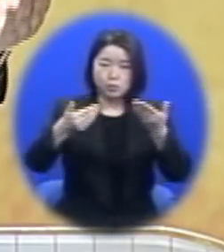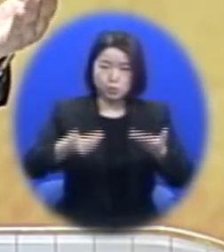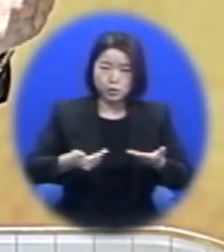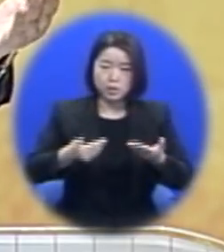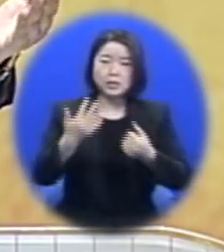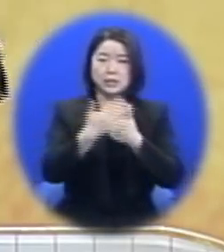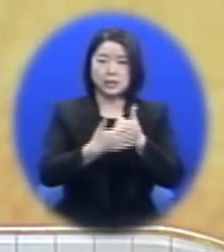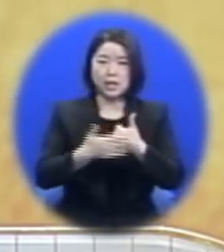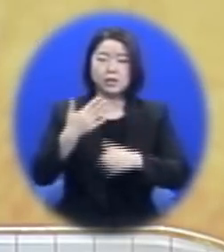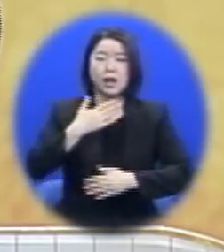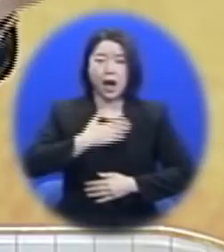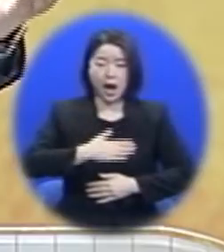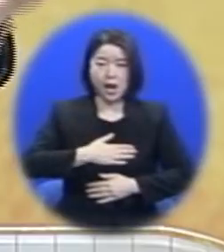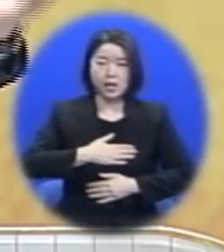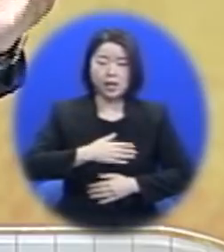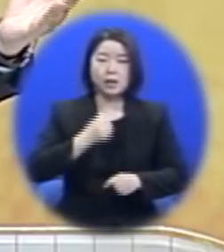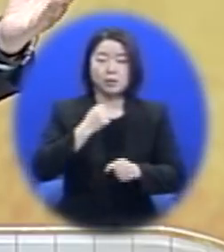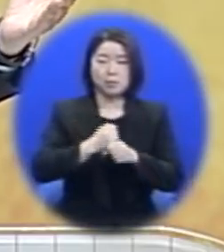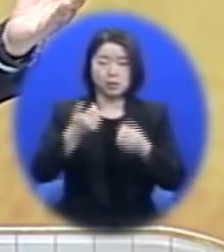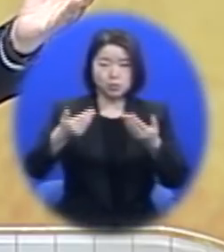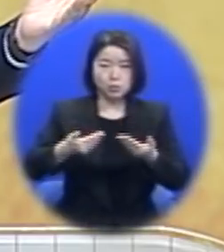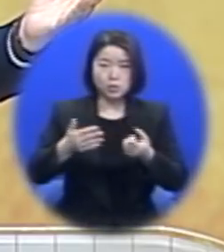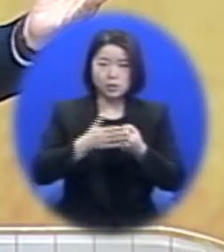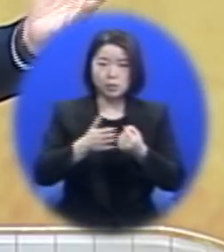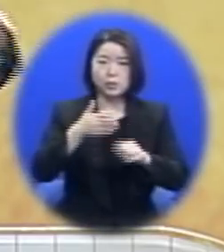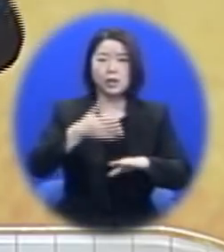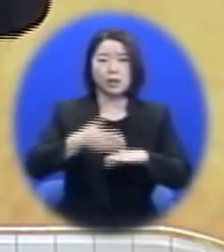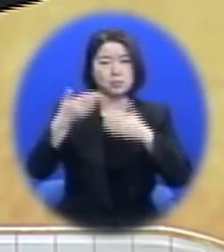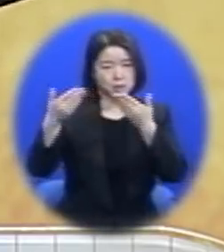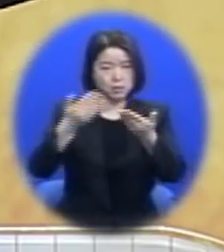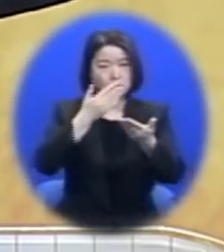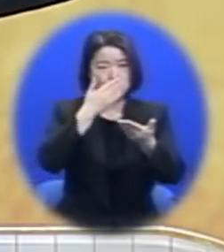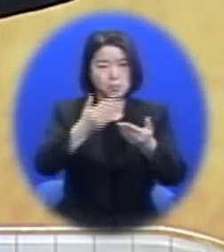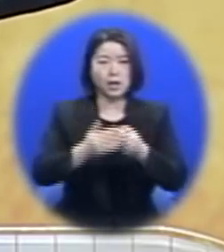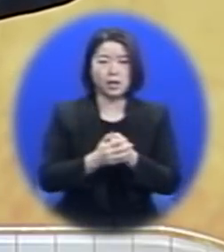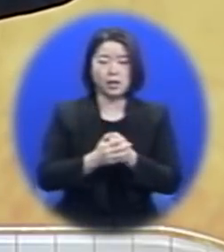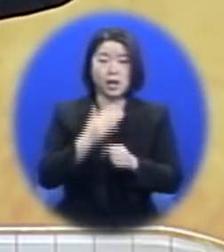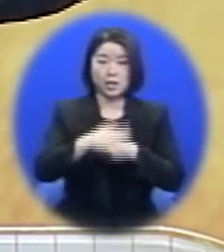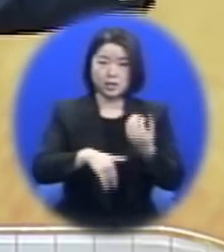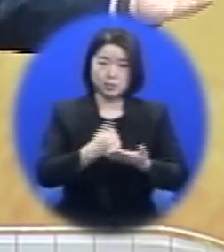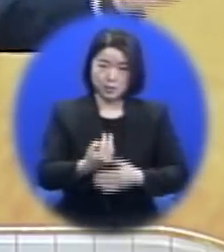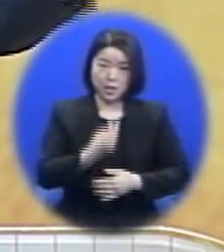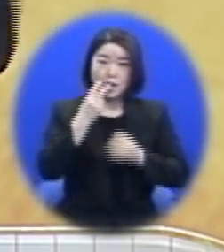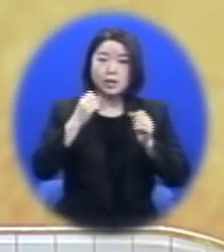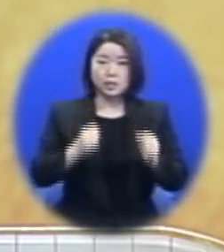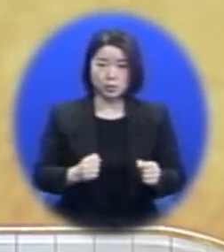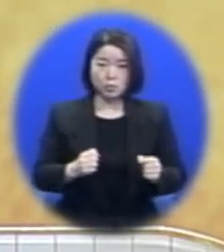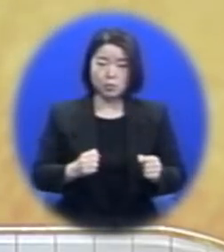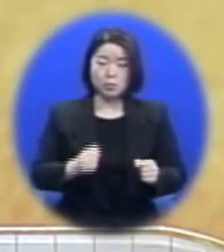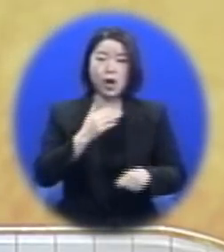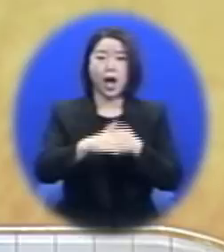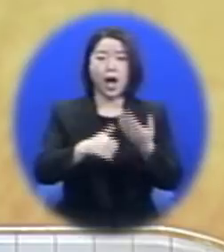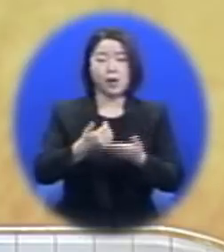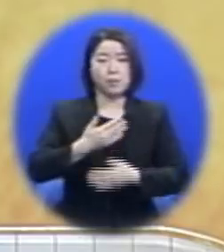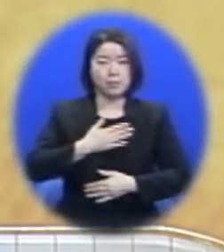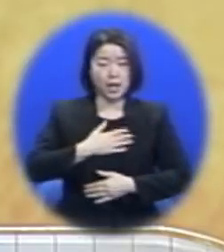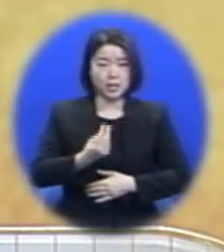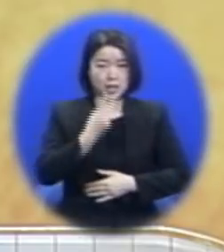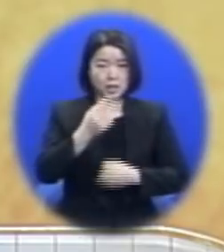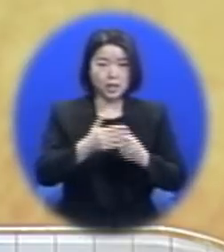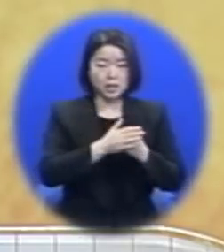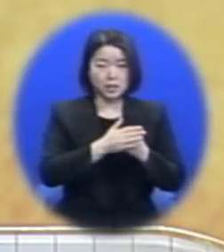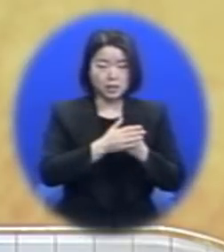알게 하시기에 우리가 감사를 드릴 수 있는 겁니다. 하나님은 살아계시고 하나님은 나를 사랑하셔서